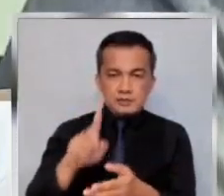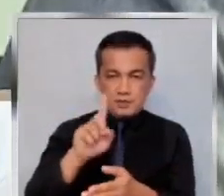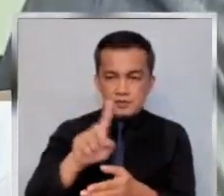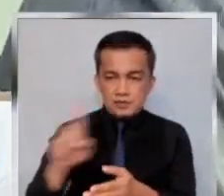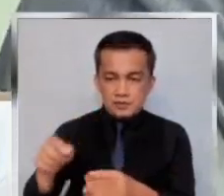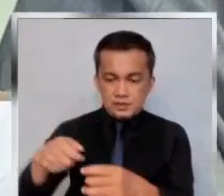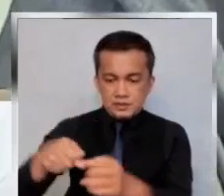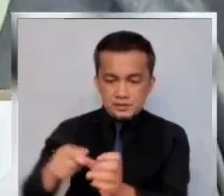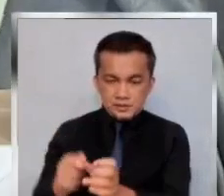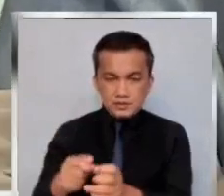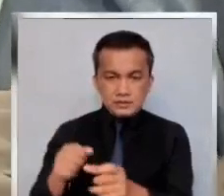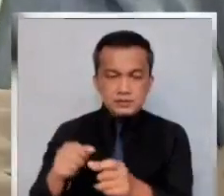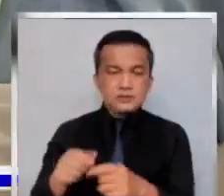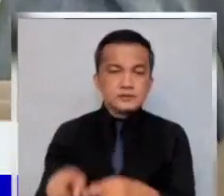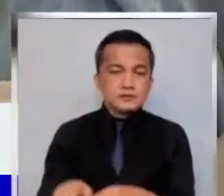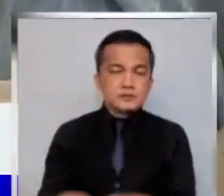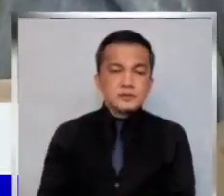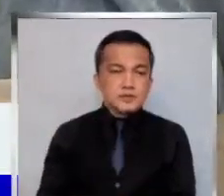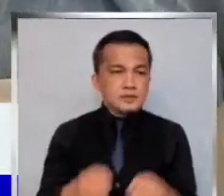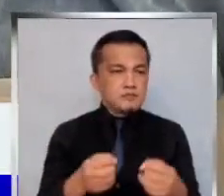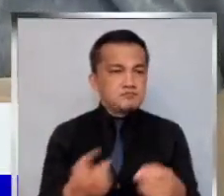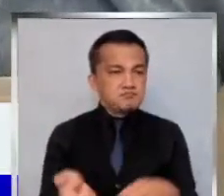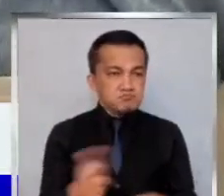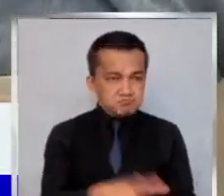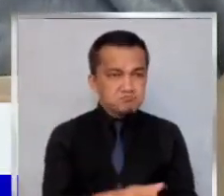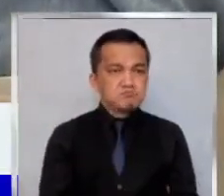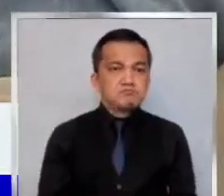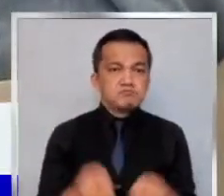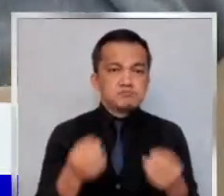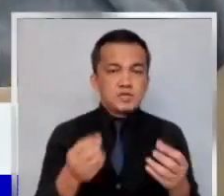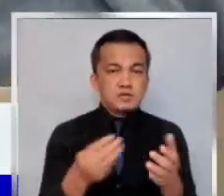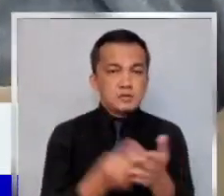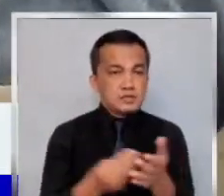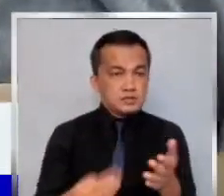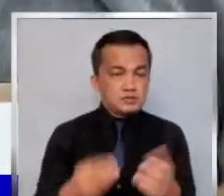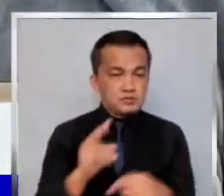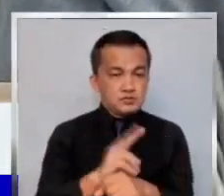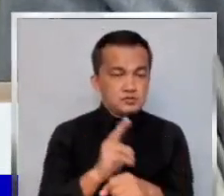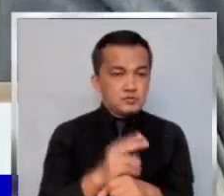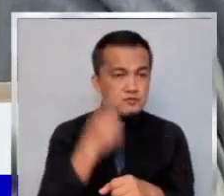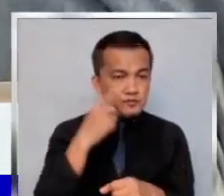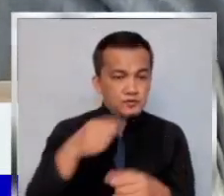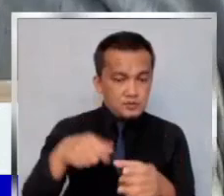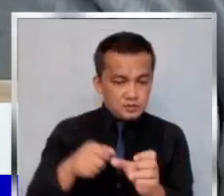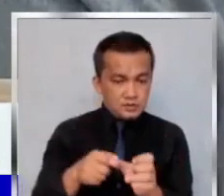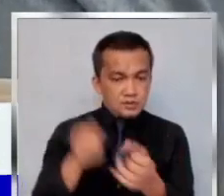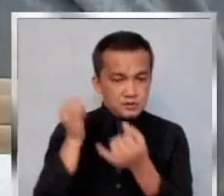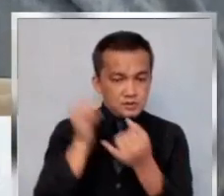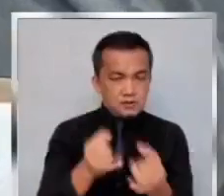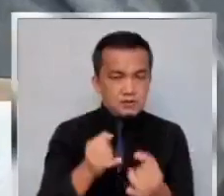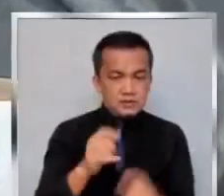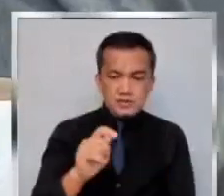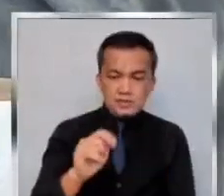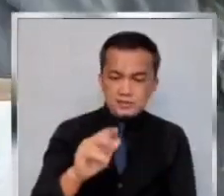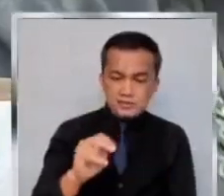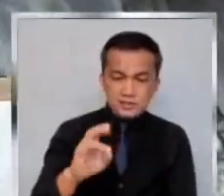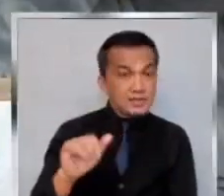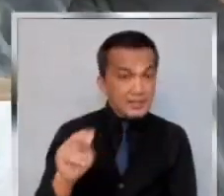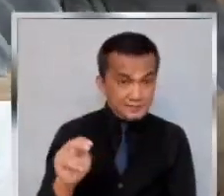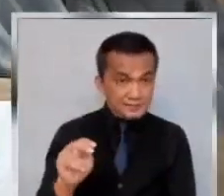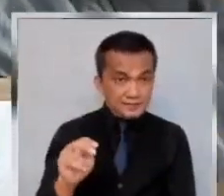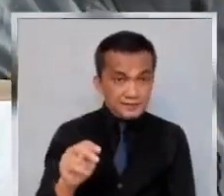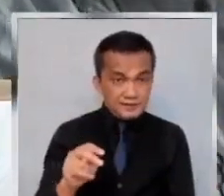the materials used for canning are imported. From the tin can, wherein a template